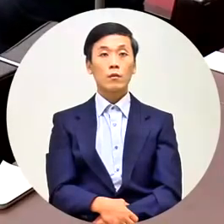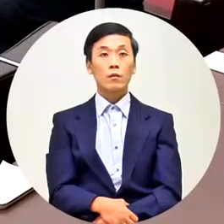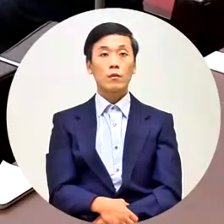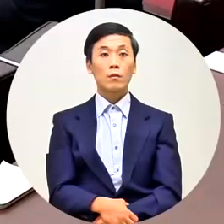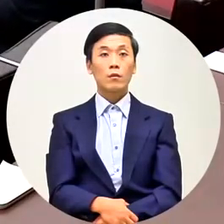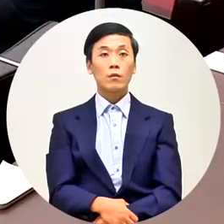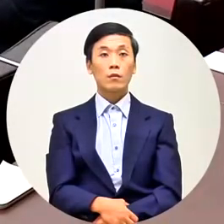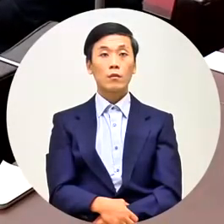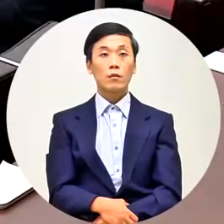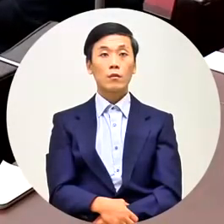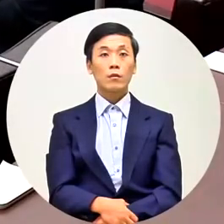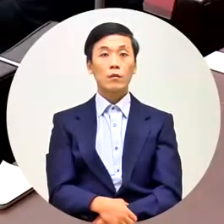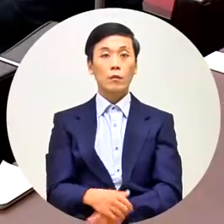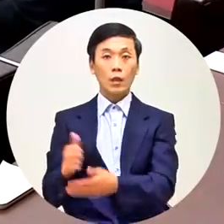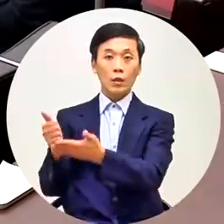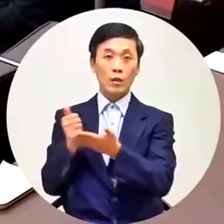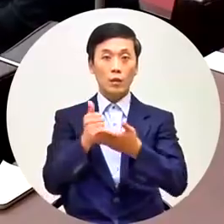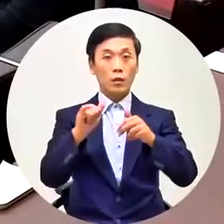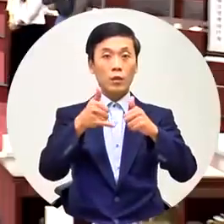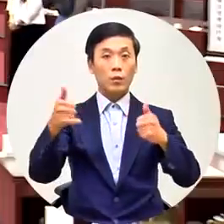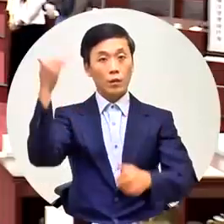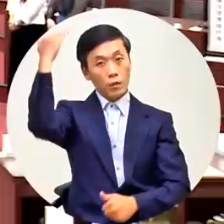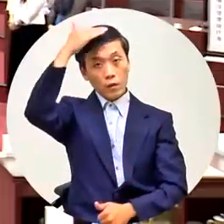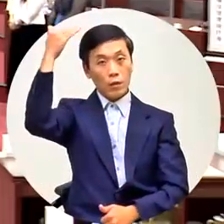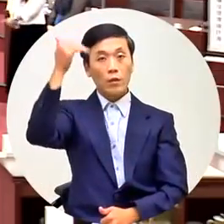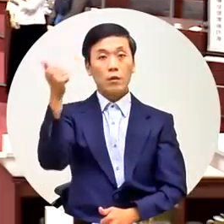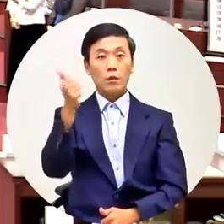请郑光峰议员领取选票。